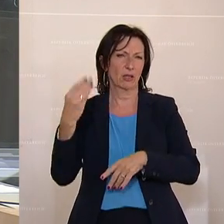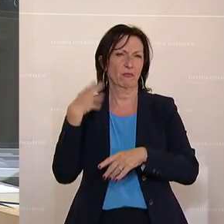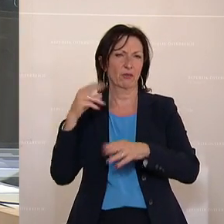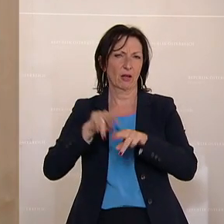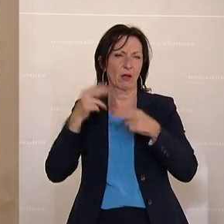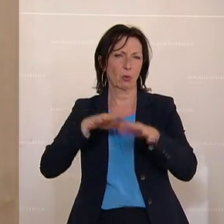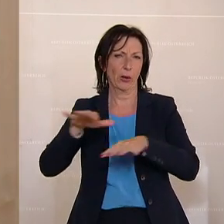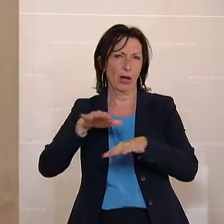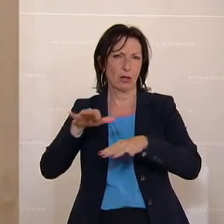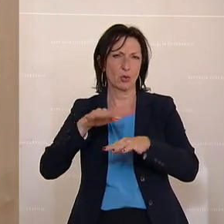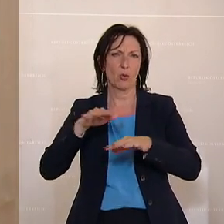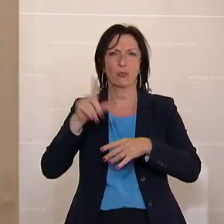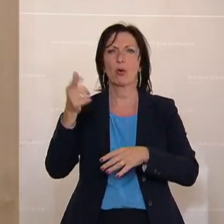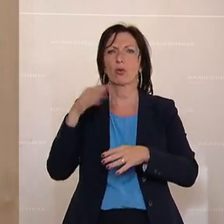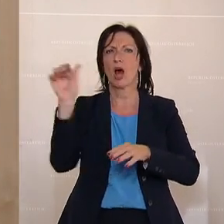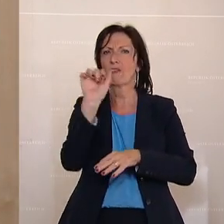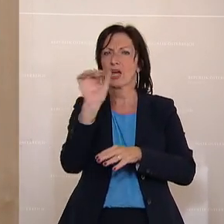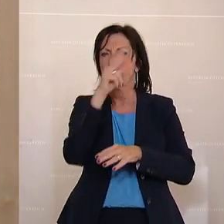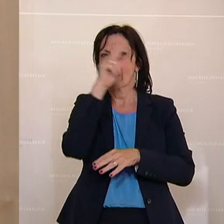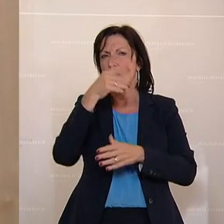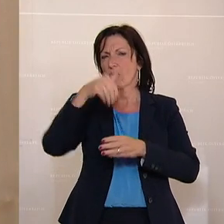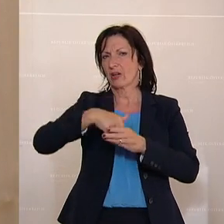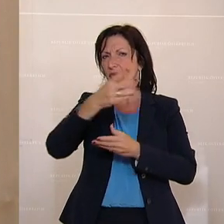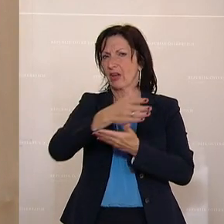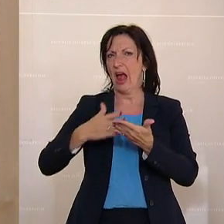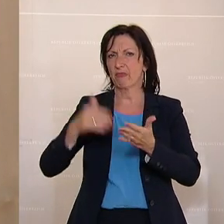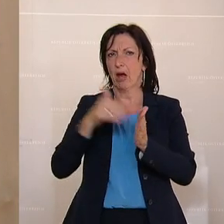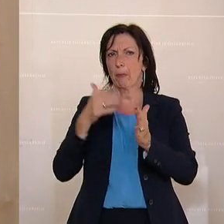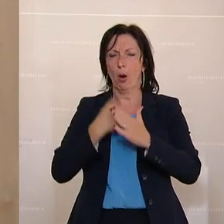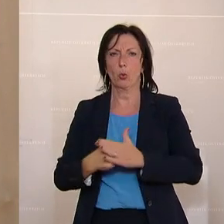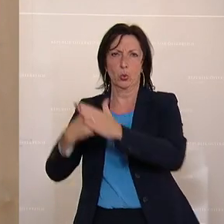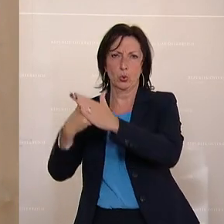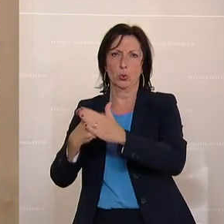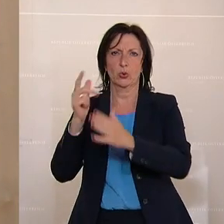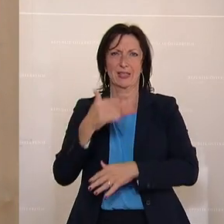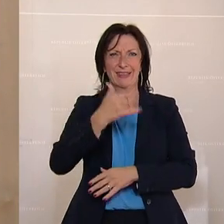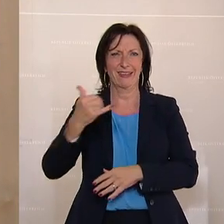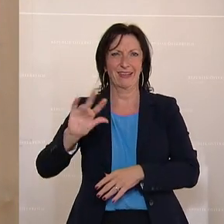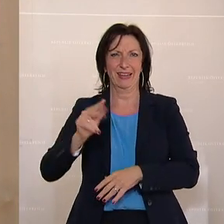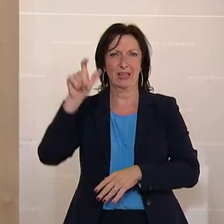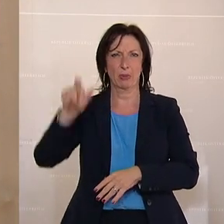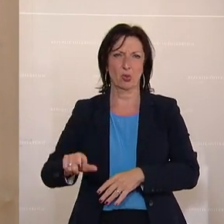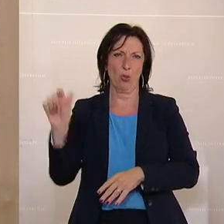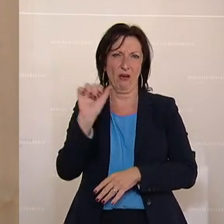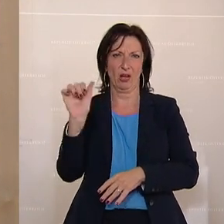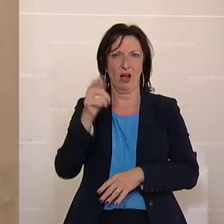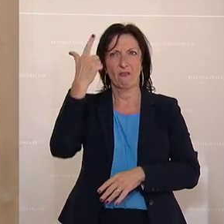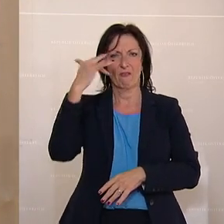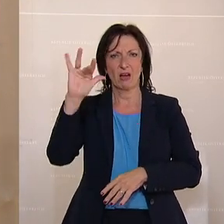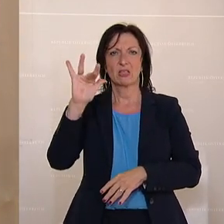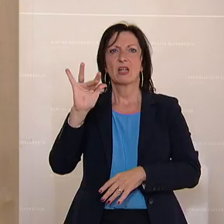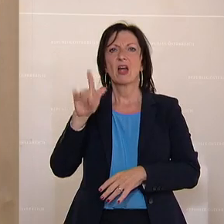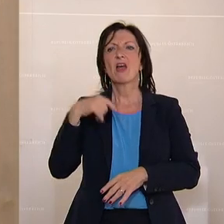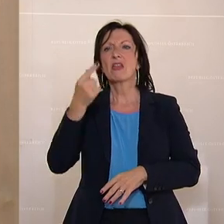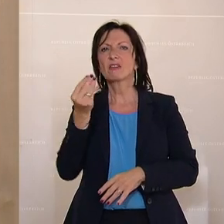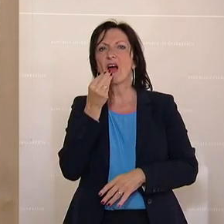Fazit: Beinahe die Hälfte der afghanischen Bevölkerung ist auf humanitäre Hilfe angewiesen. Jeder dritte Afghane weiß nicht, woher seine nächste Mahlzeit